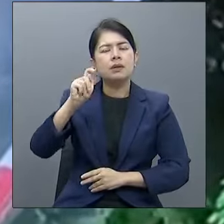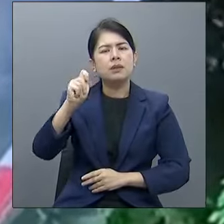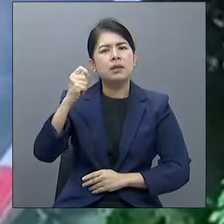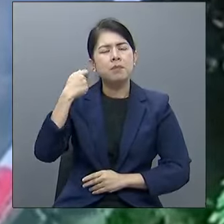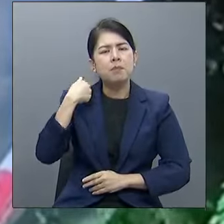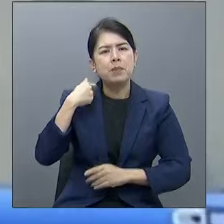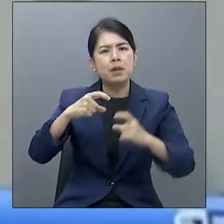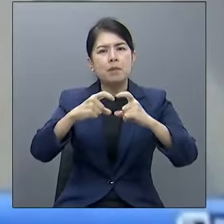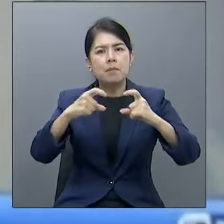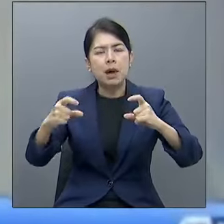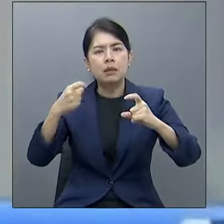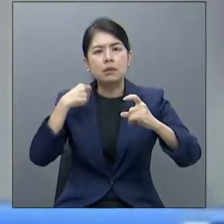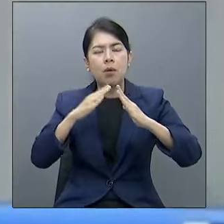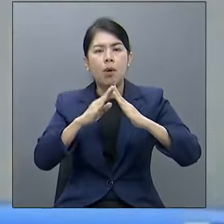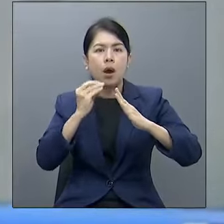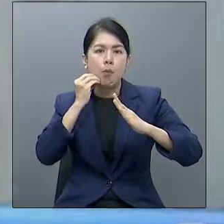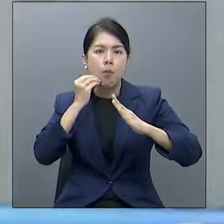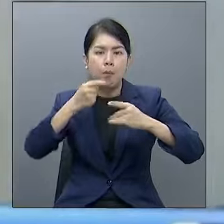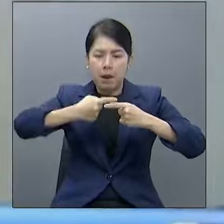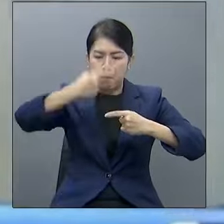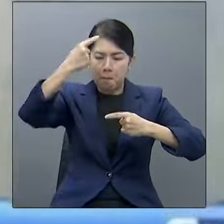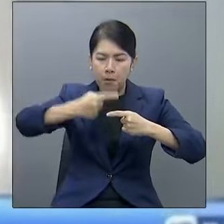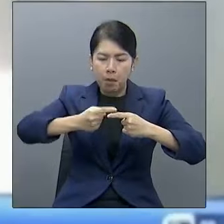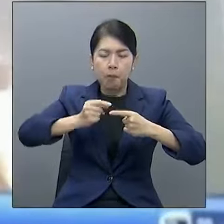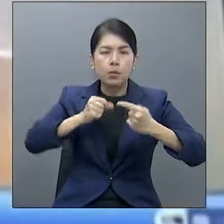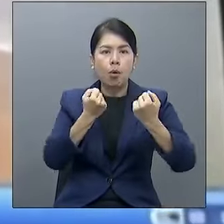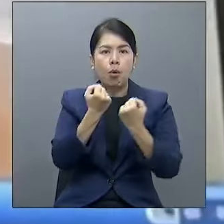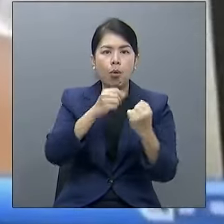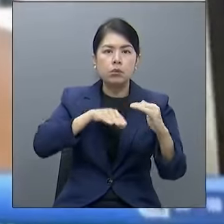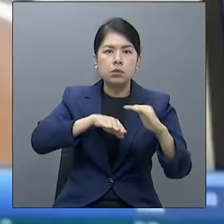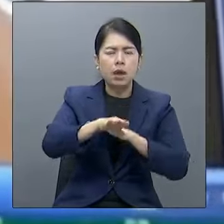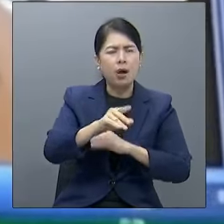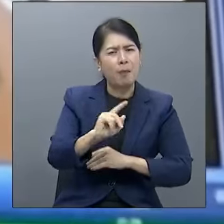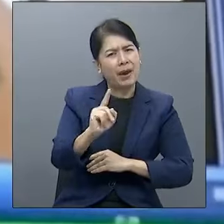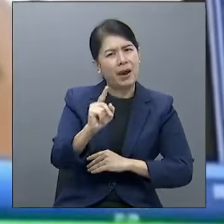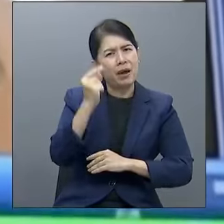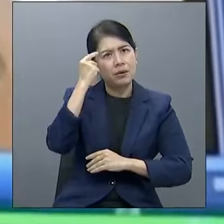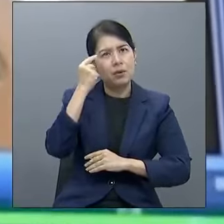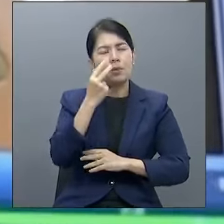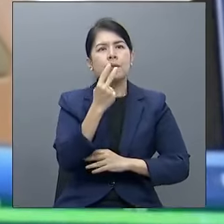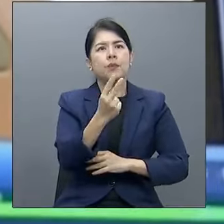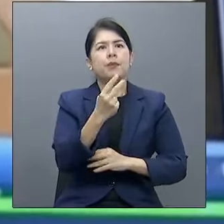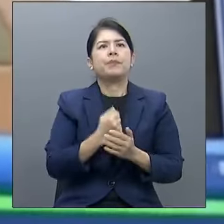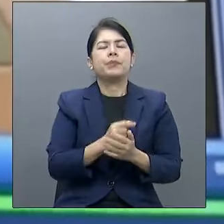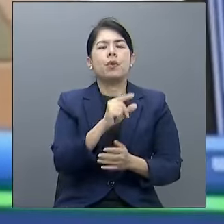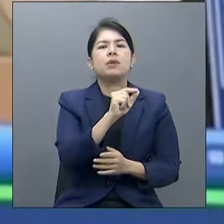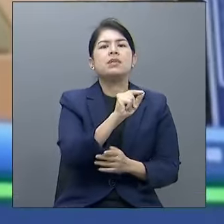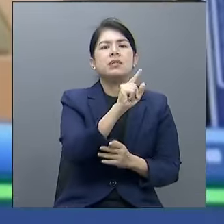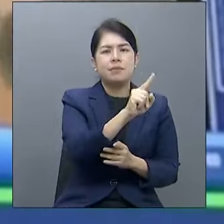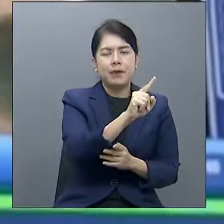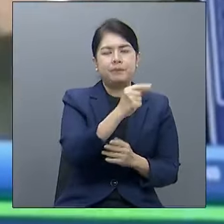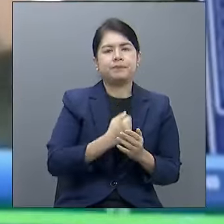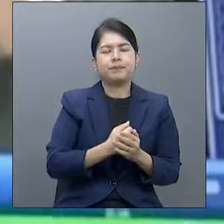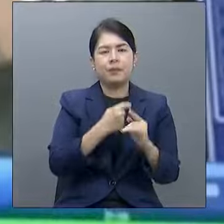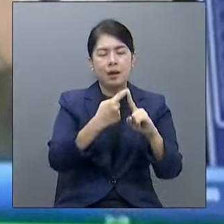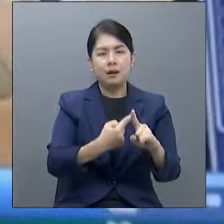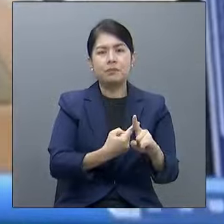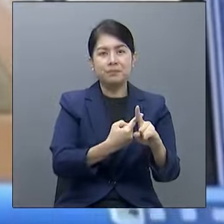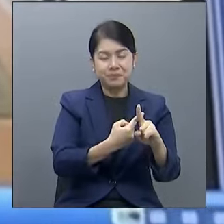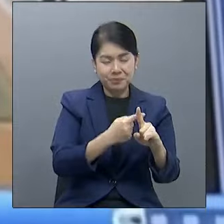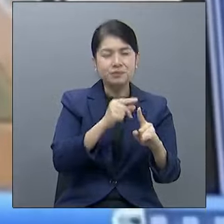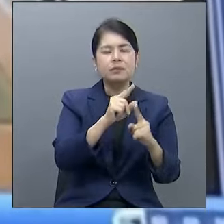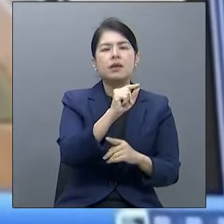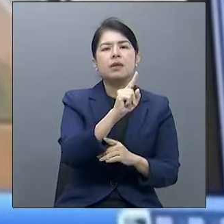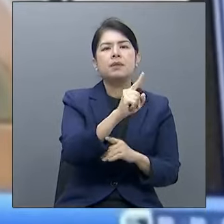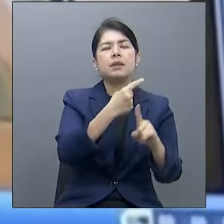ได้อย่างไรเพราะมีข้อมูลจากกล้องวงจรปิดนี่ครับเป็นภาพเมื่อวันที่21มกราคมที่นายกิตขับรถเข้าไปภายในหมู่บ้